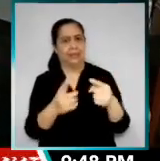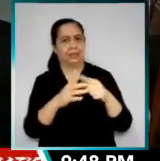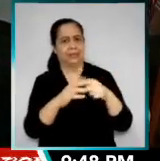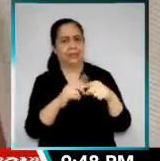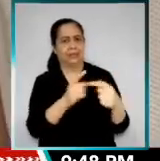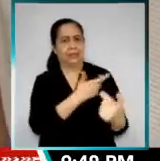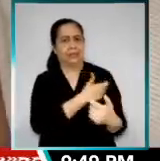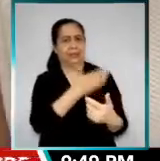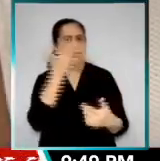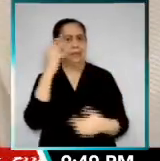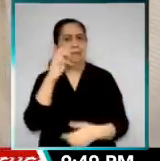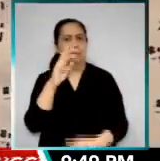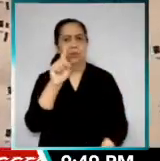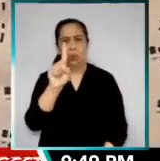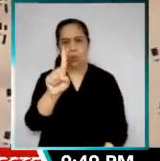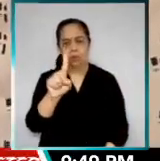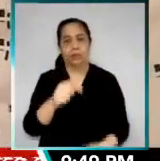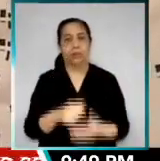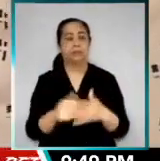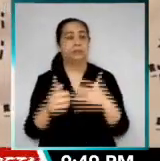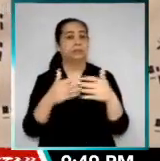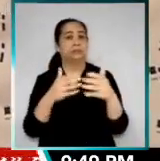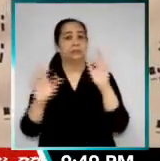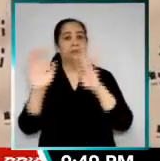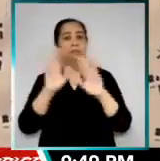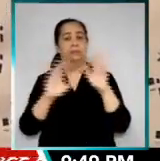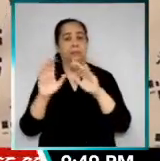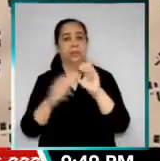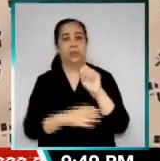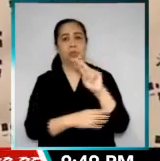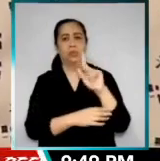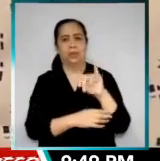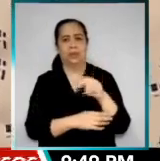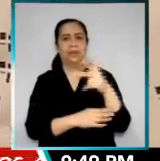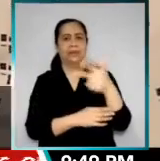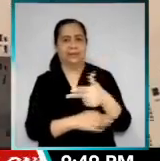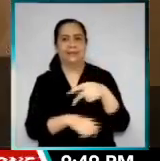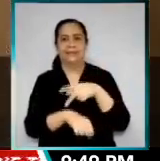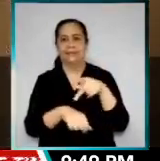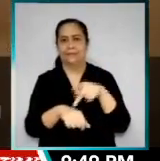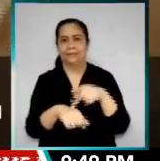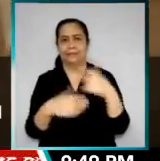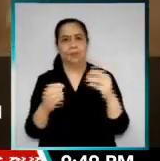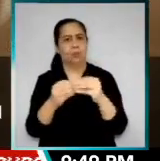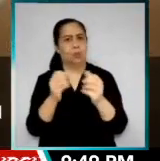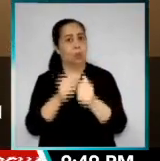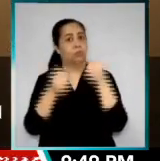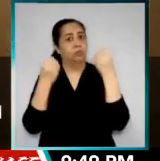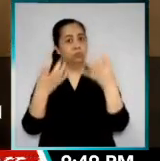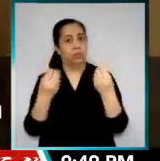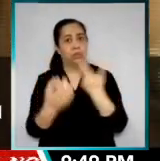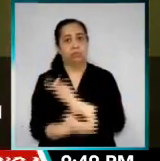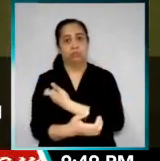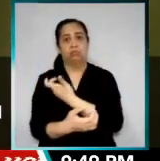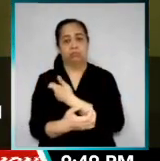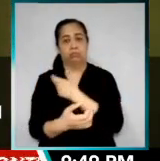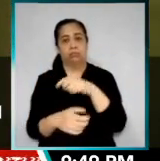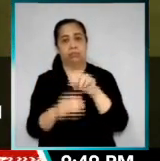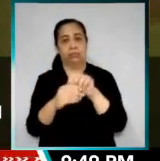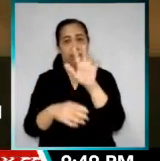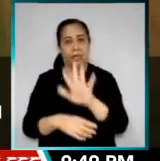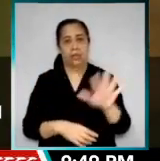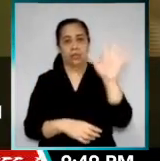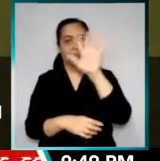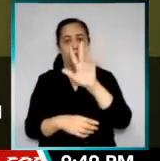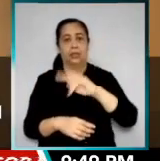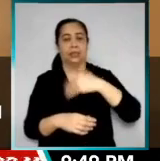March 1. Sa kabila ng problema sa supply, pangatlo raw ang Pilipinas sa may pinakamaraming naiturok ng bakuna sa Asia, kasunod ng